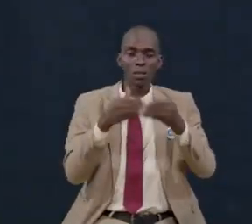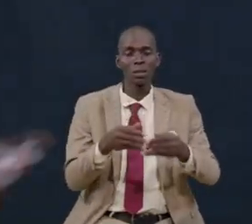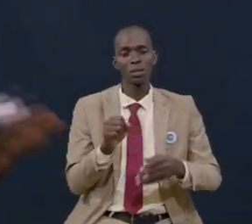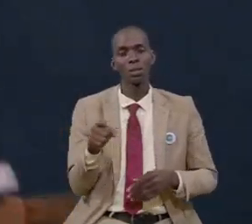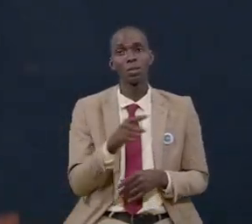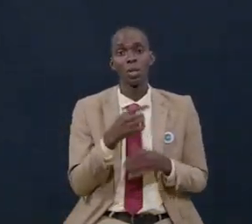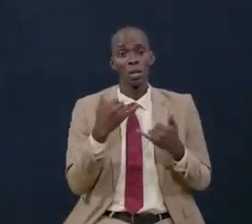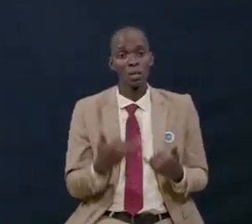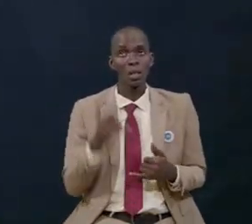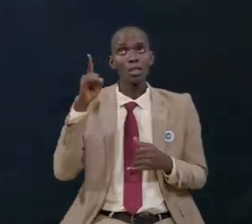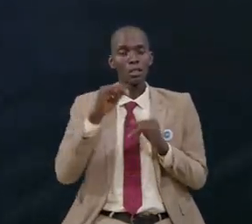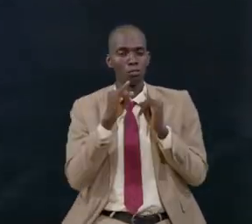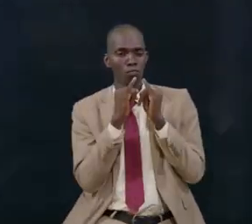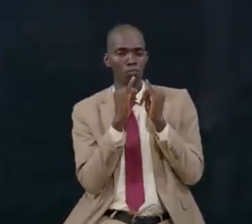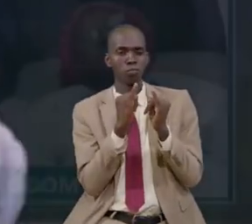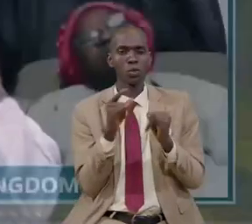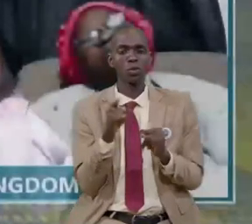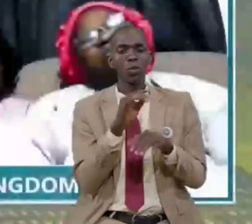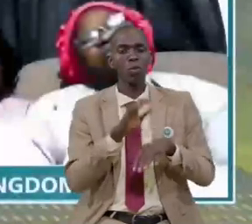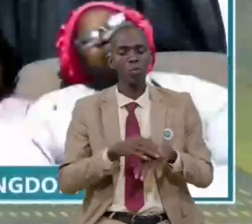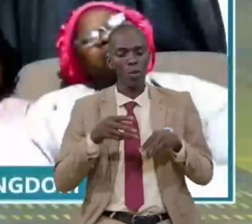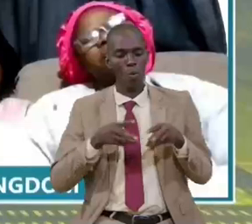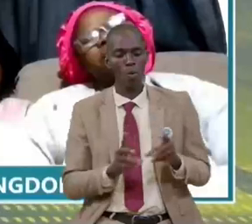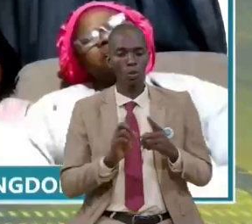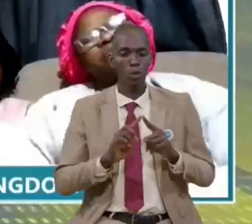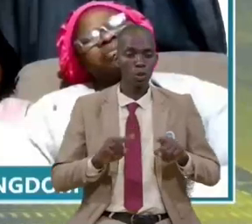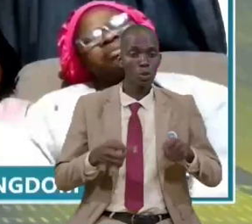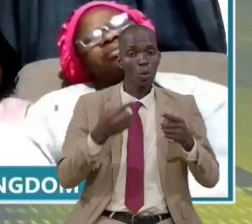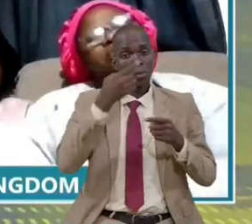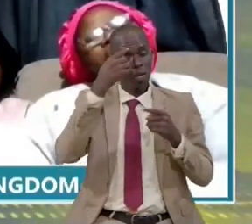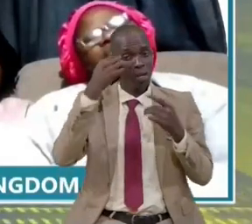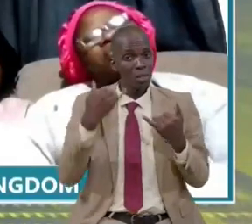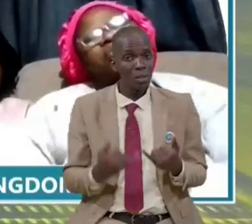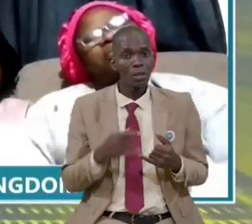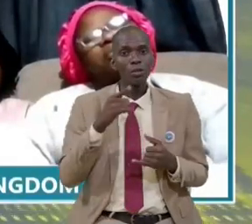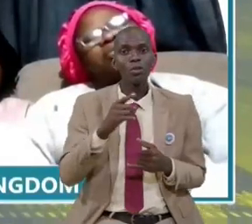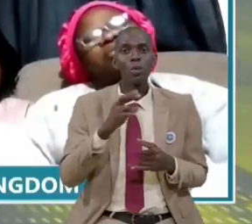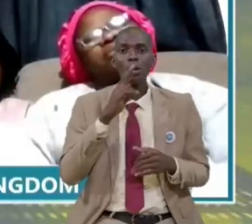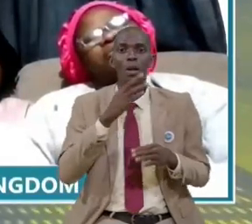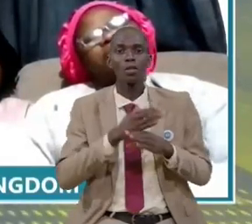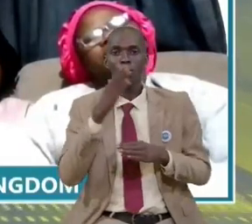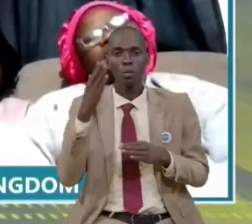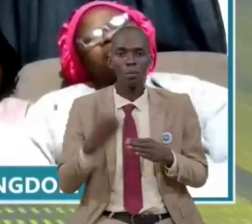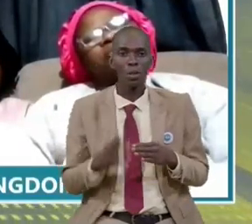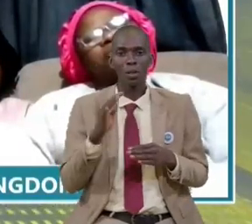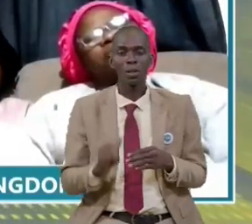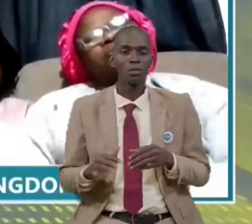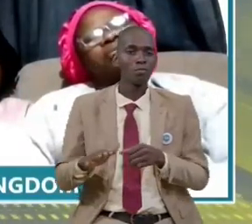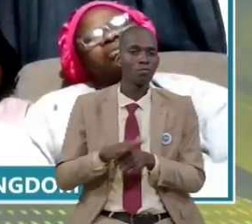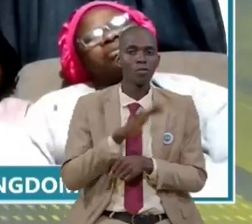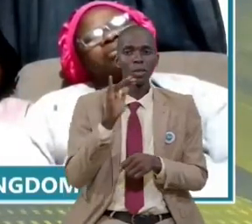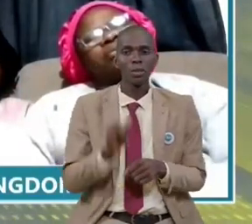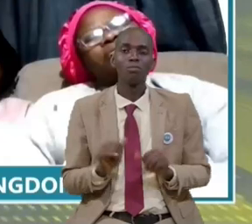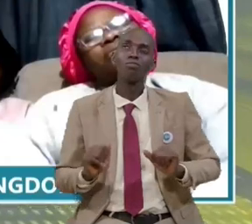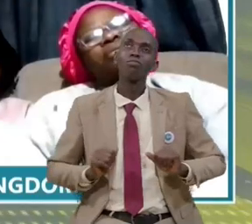il vous instruit dans la voie que vous devez suivre. Parce que maintenant, vous êtes totalement et complètement adonné au